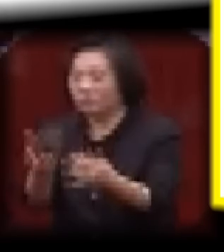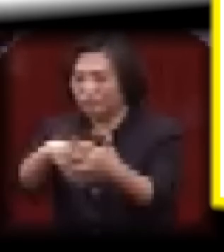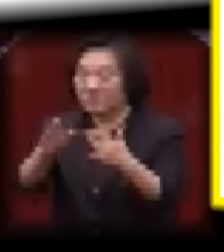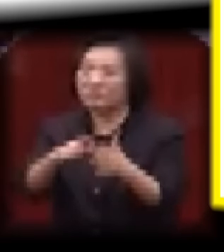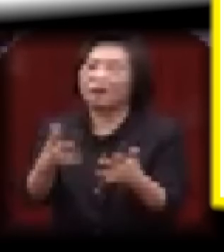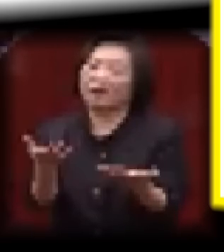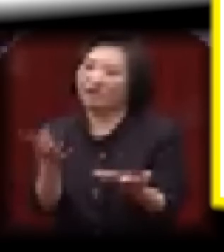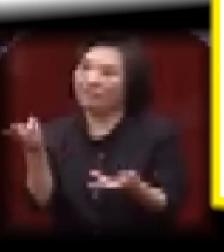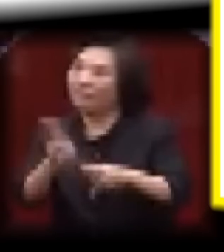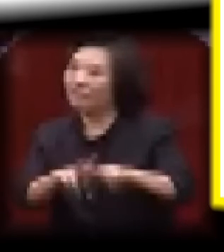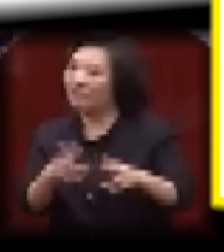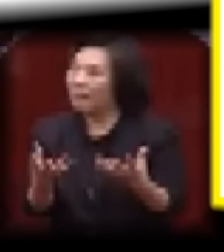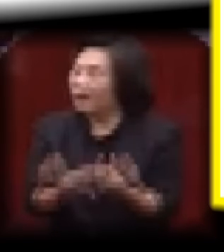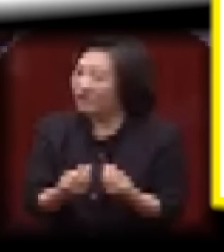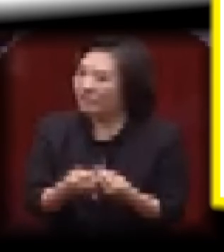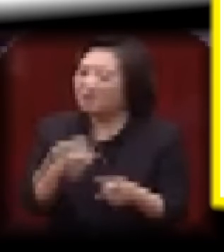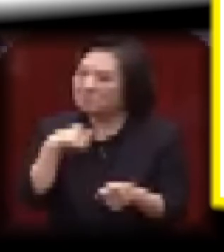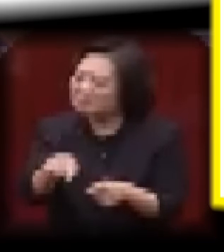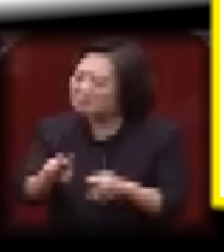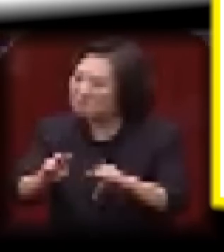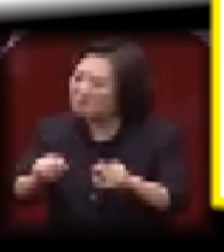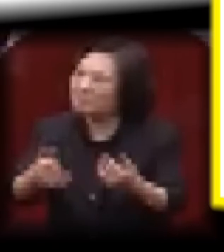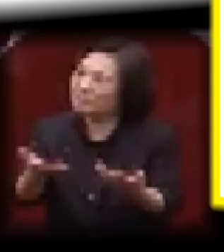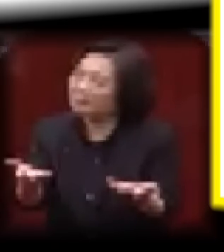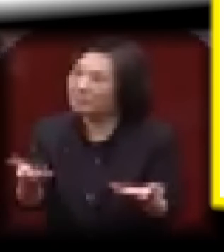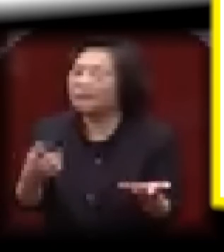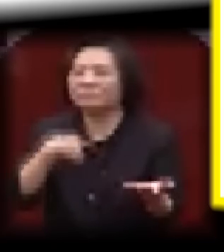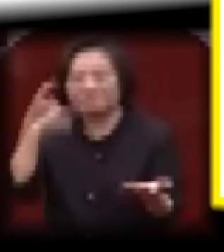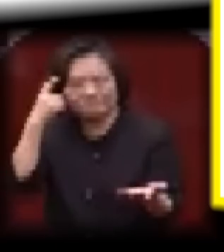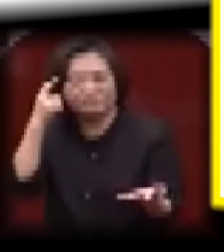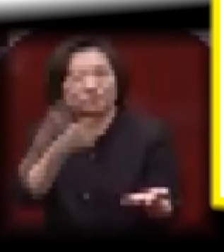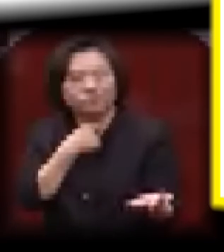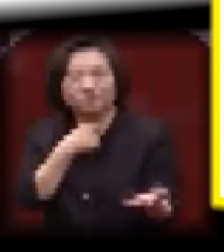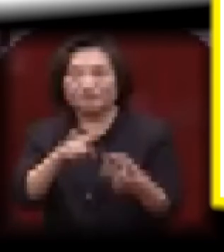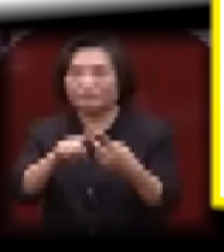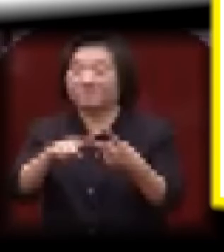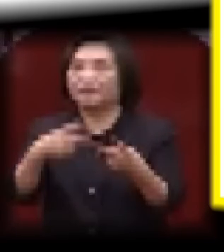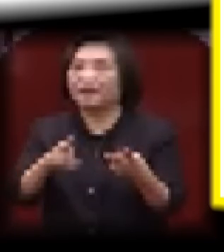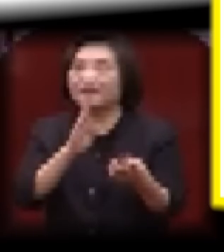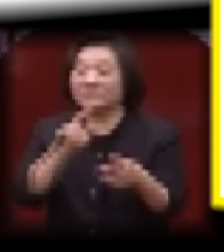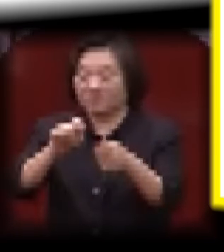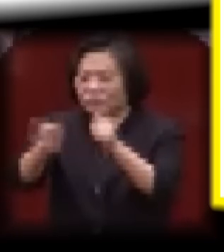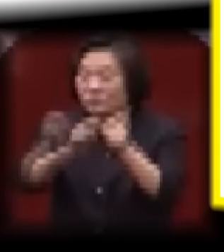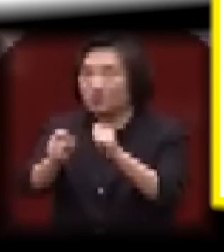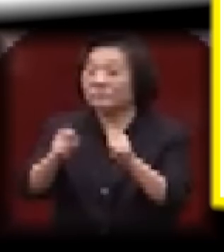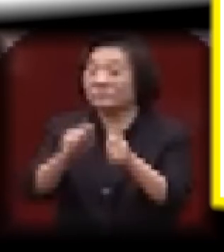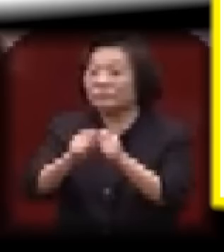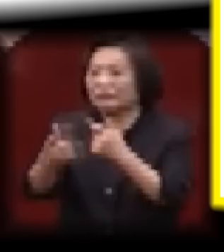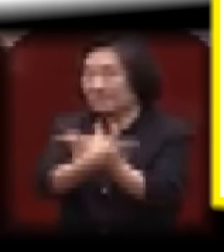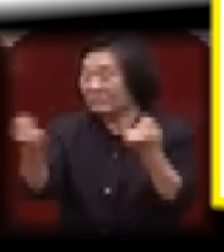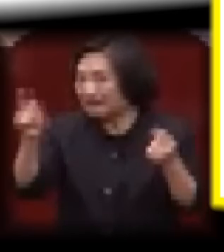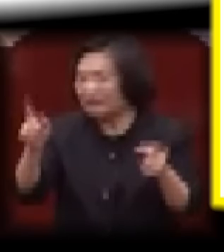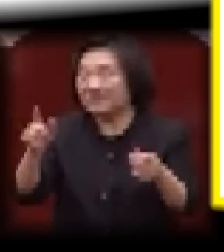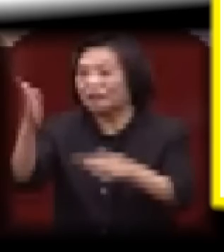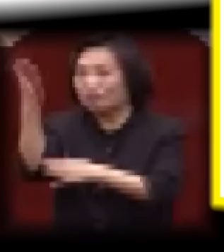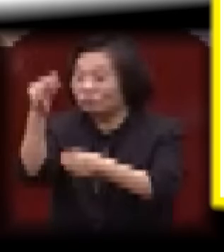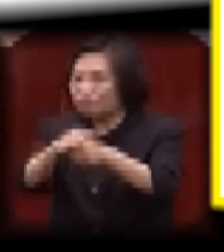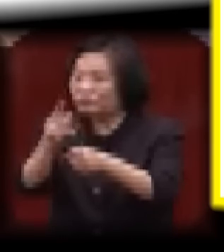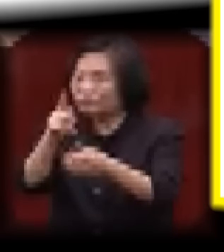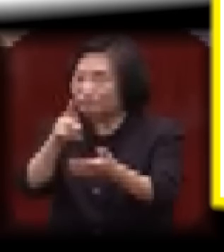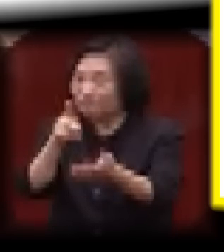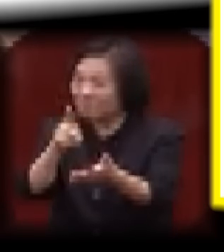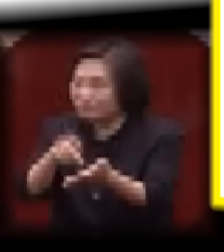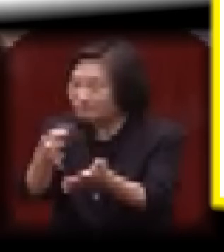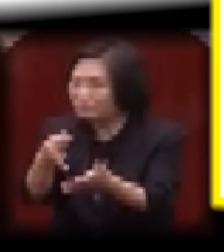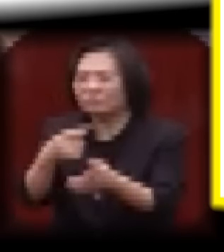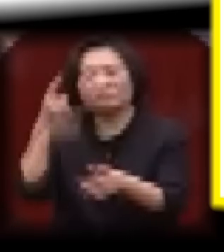的问题要怎么处理，这个我们会再思考。另外一个是单一且自住，这我们会处理，因为这个是后面这个包租